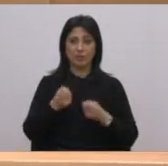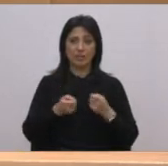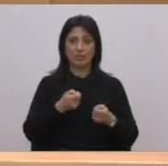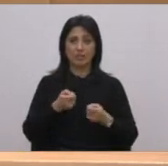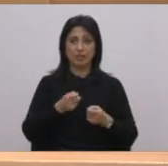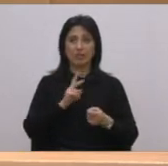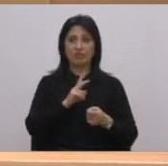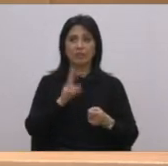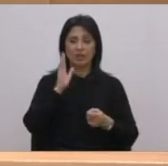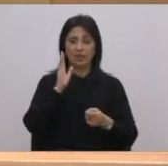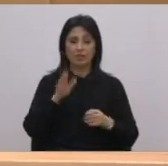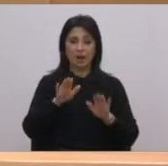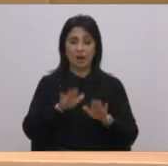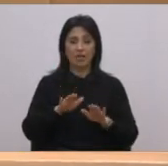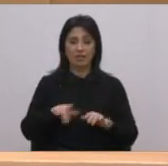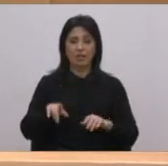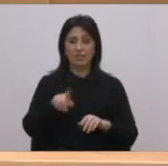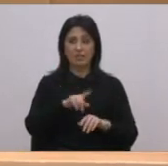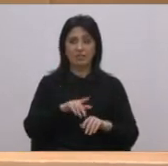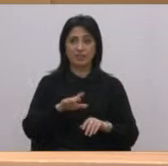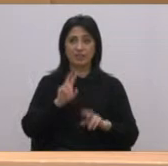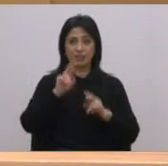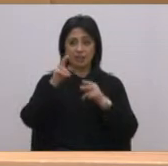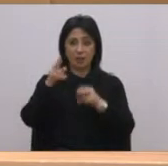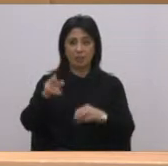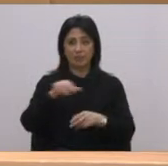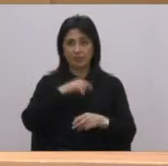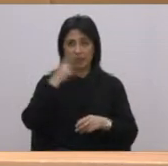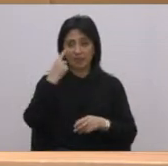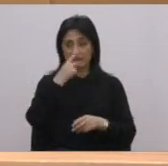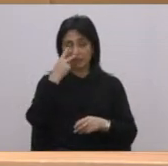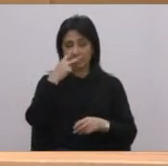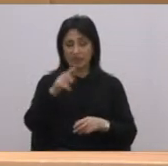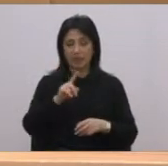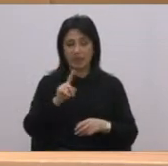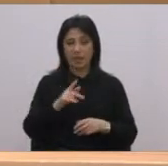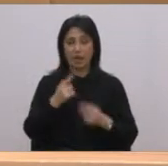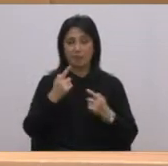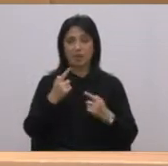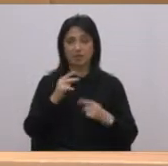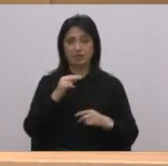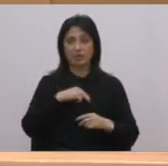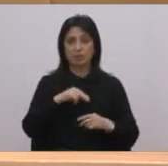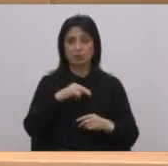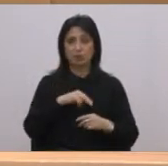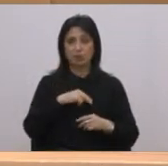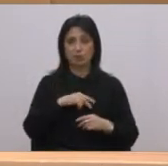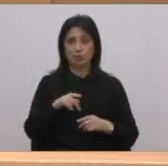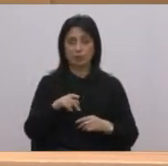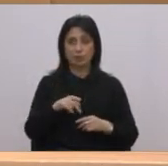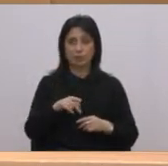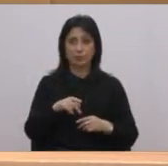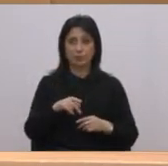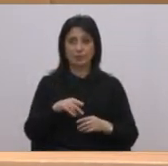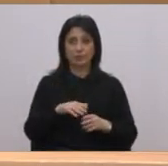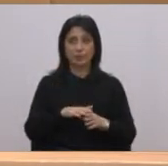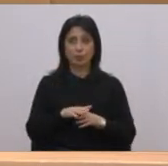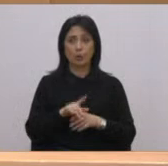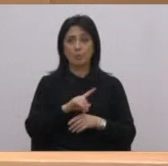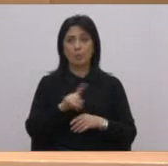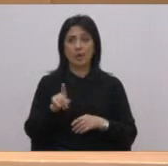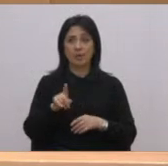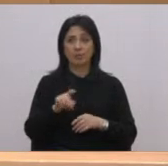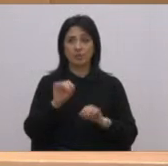თუ კი ვინმე იქნება ადგილზე ნამყოფი, თავის თვალით ნახავს თუ რა მასშტაბის სამუშაოები სრულდება,